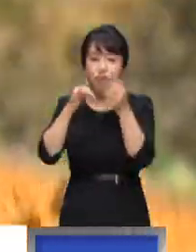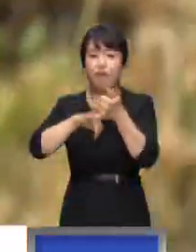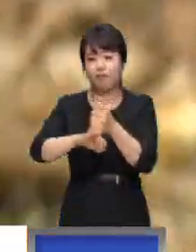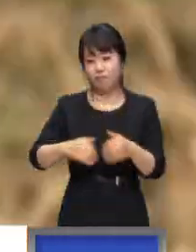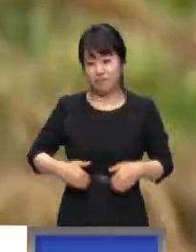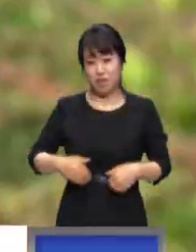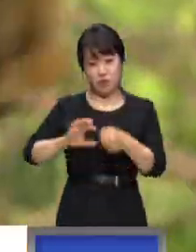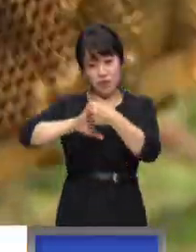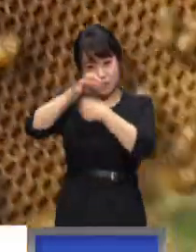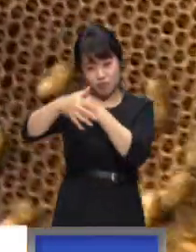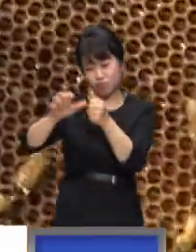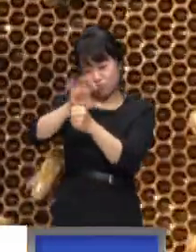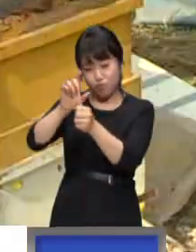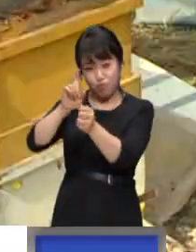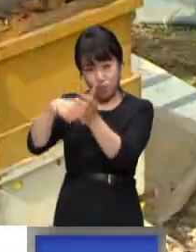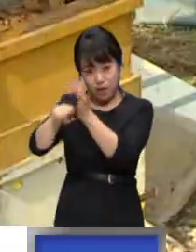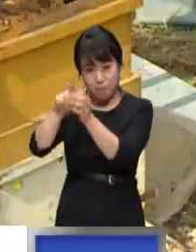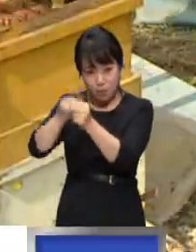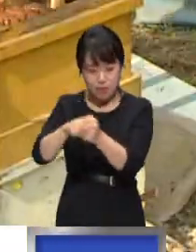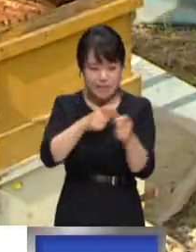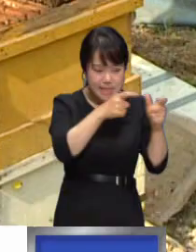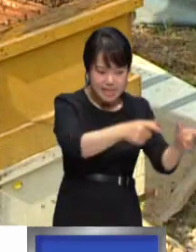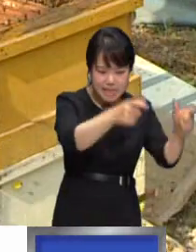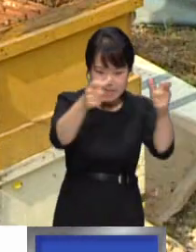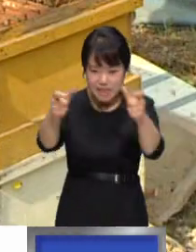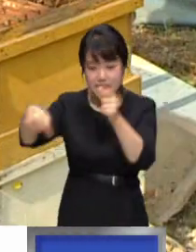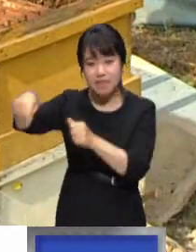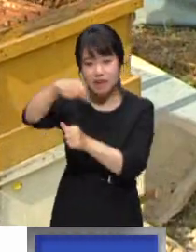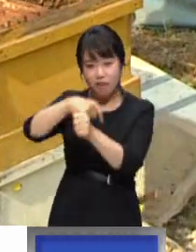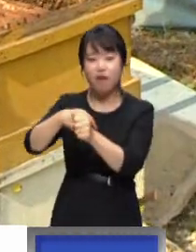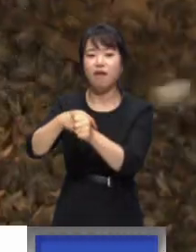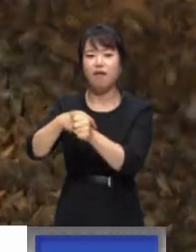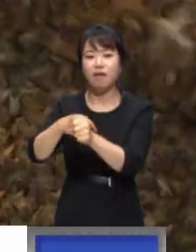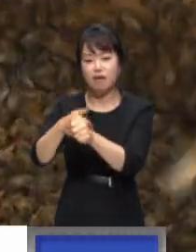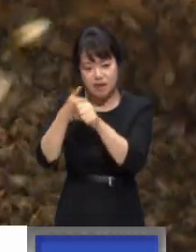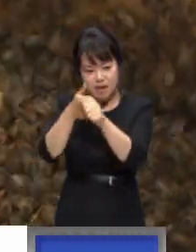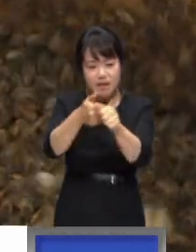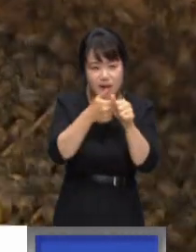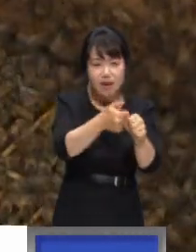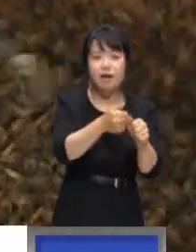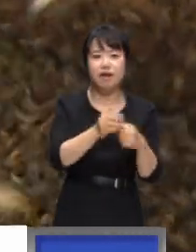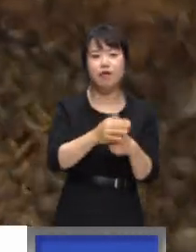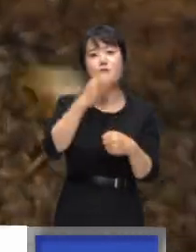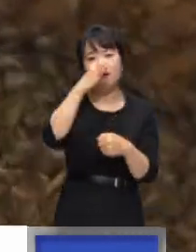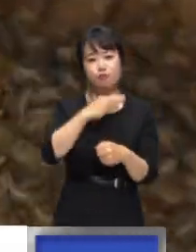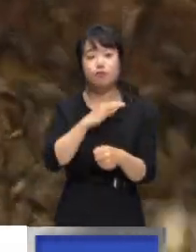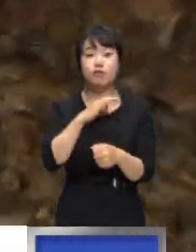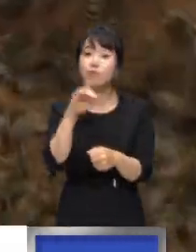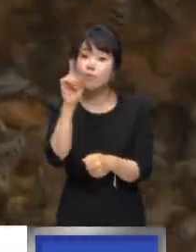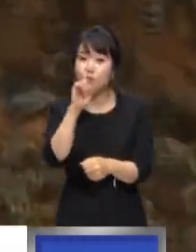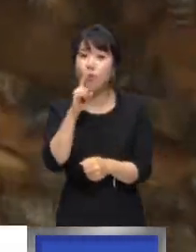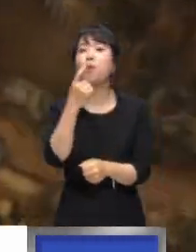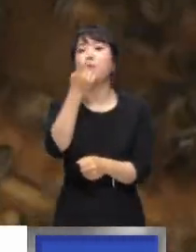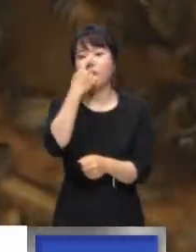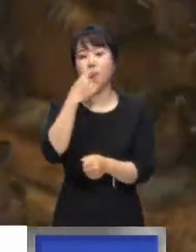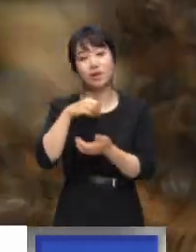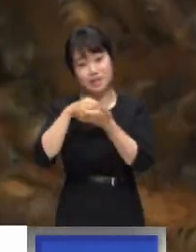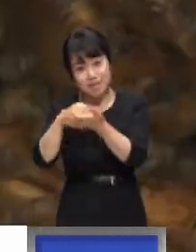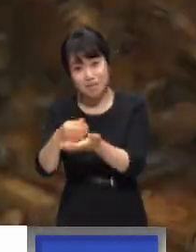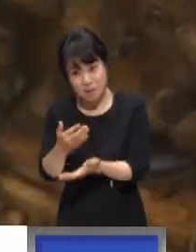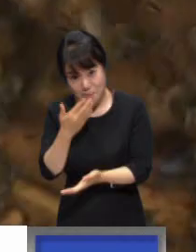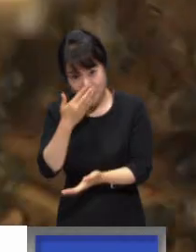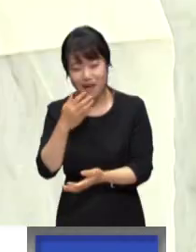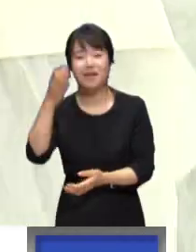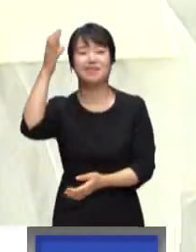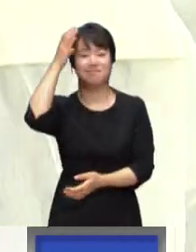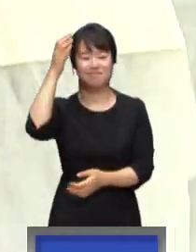위해서 지역 단위 행동으로서의 양봉이 어떤 역할을 할 수 있는지도 배우시고 같이 참여하시고 하는